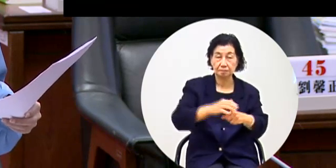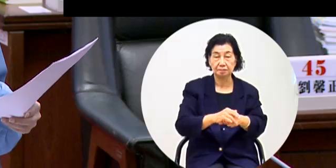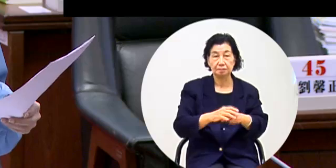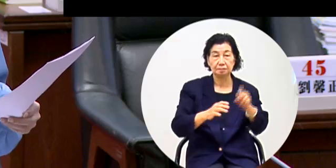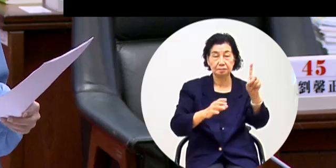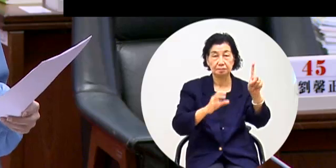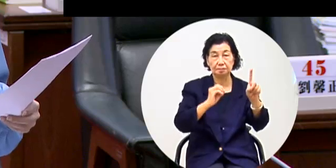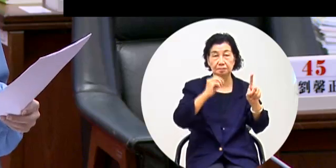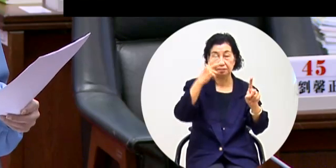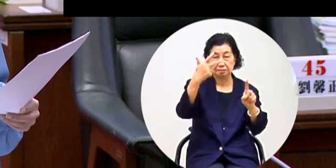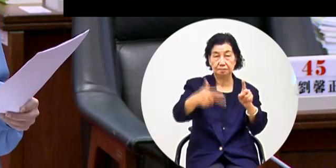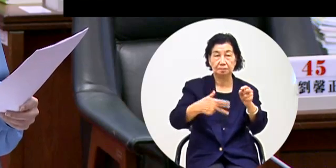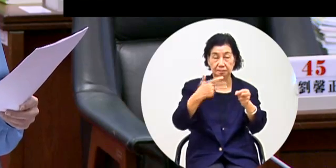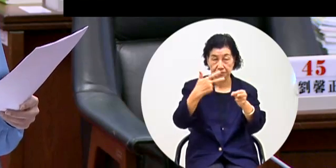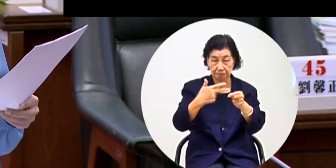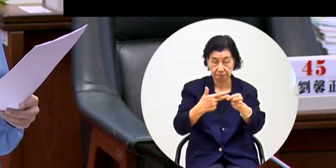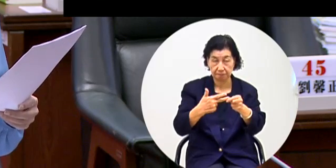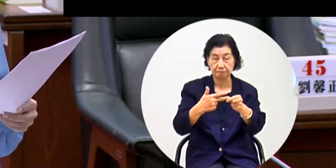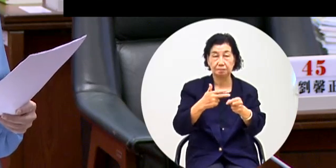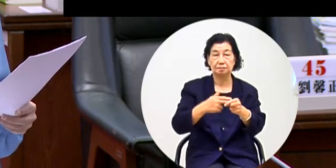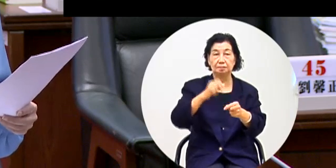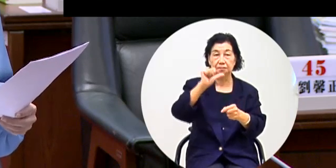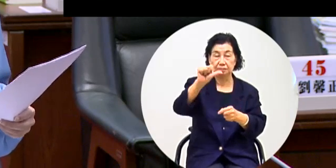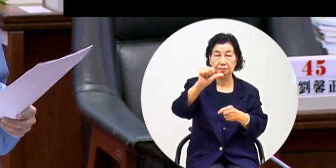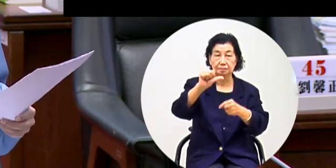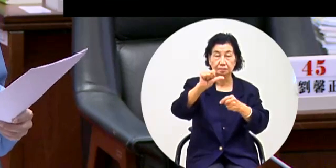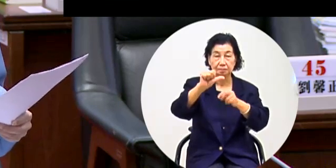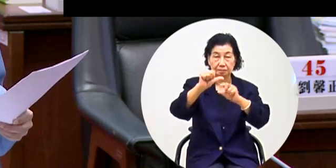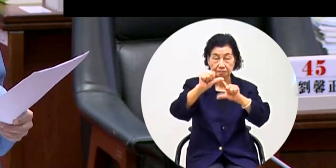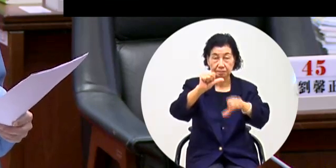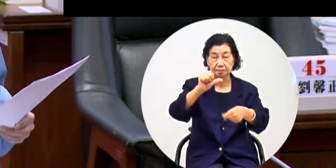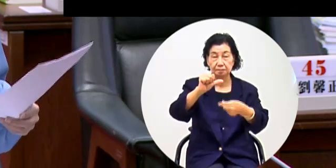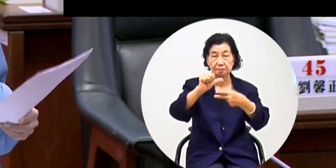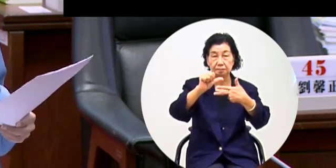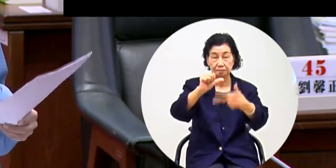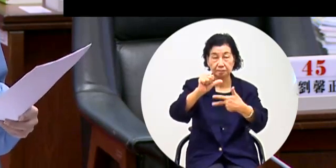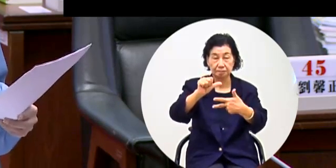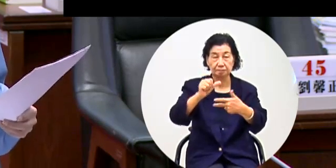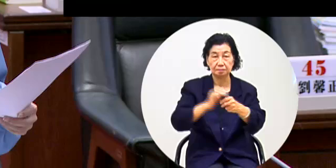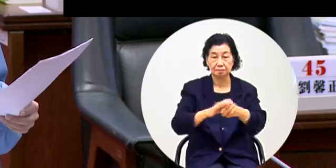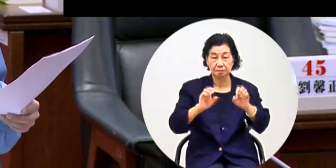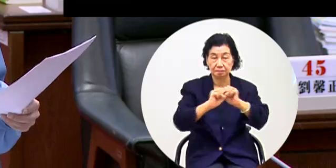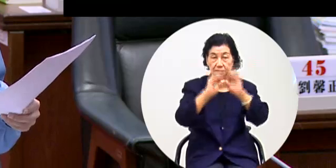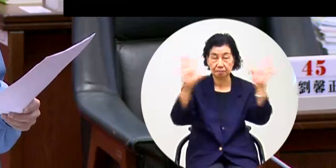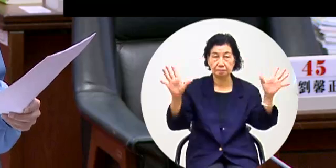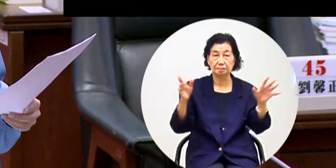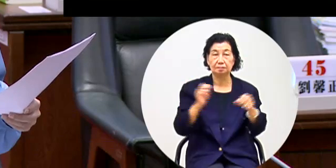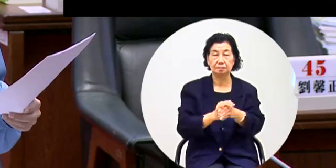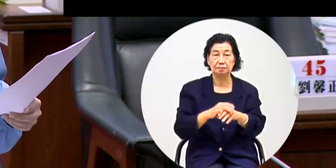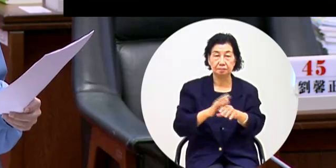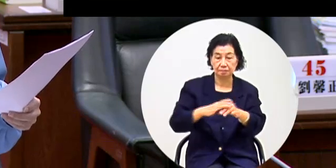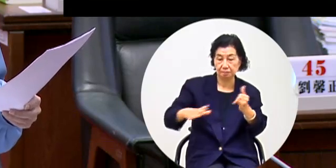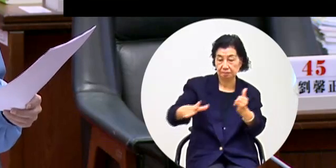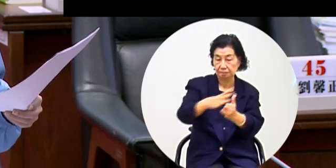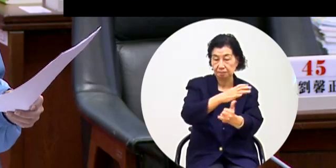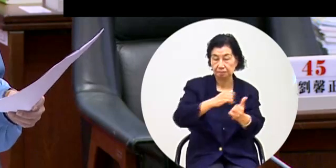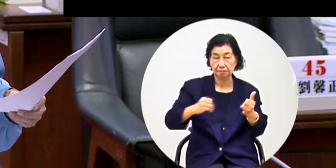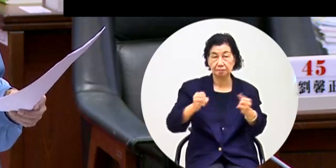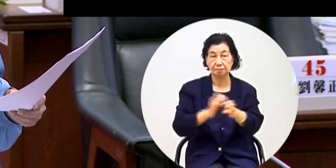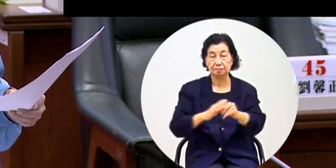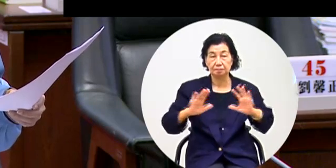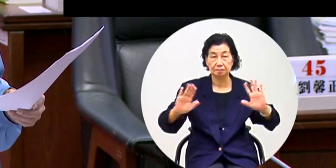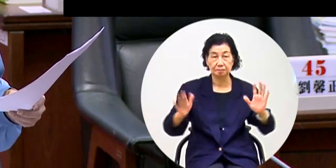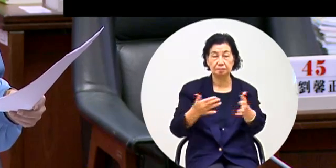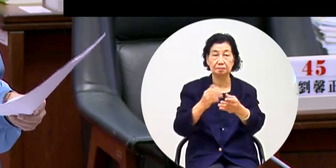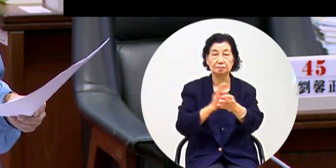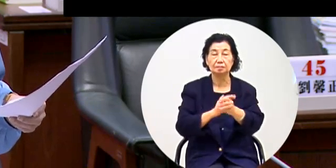在等于是要公告全国的国土计划，那这个有什么影响？公告全国的国土计划的状况就是我们